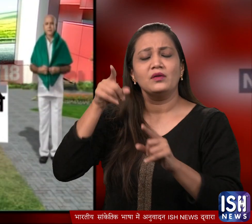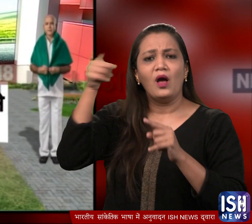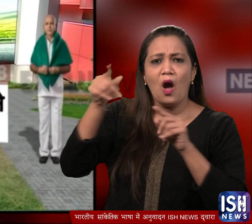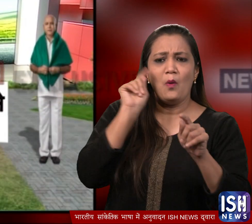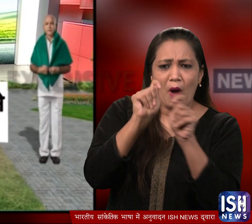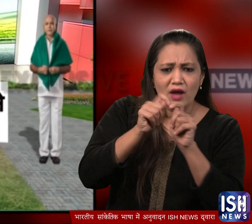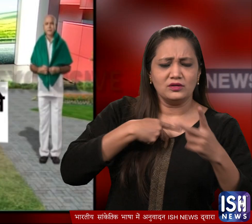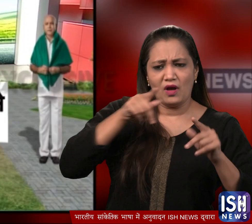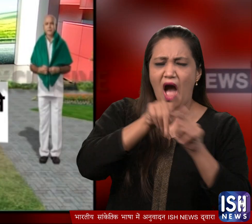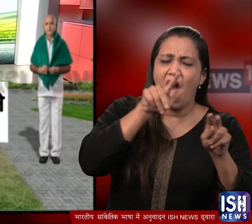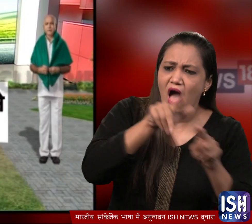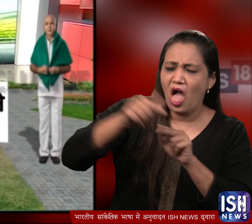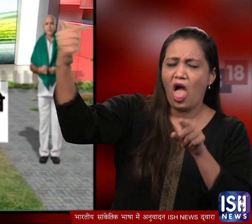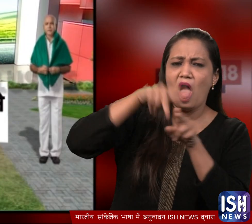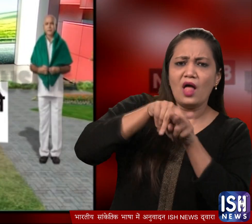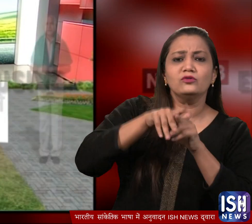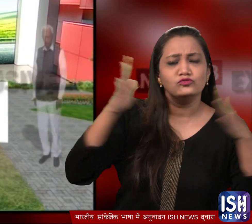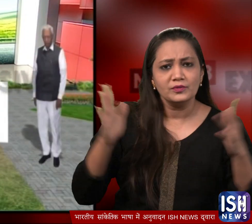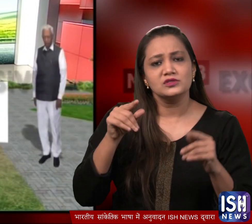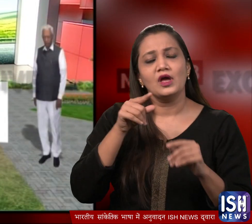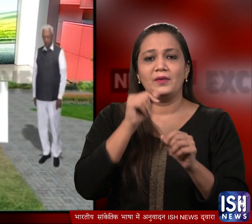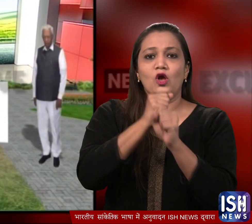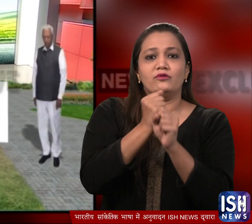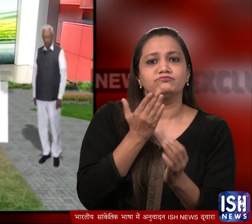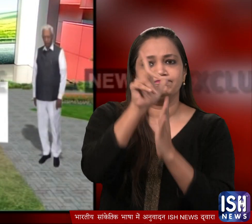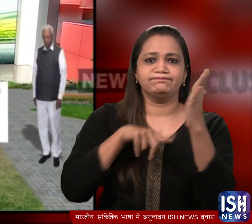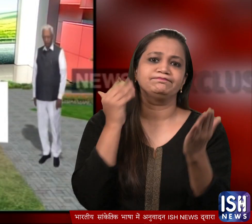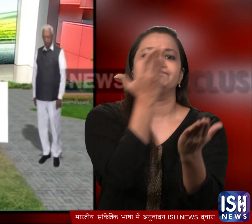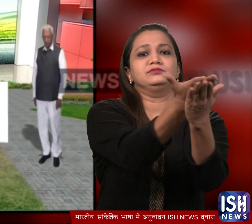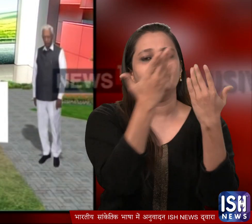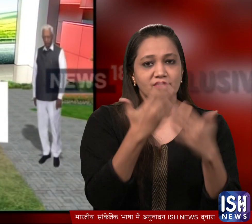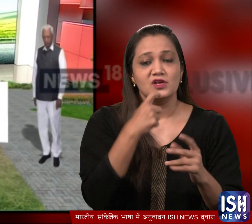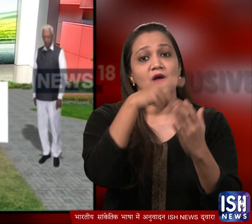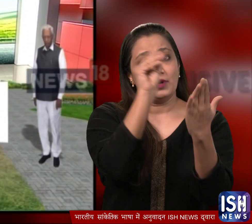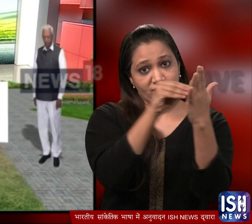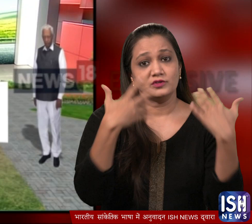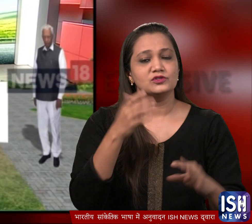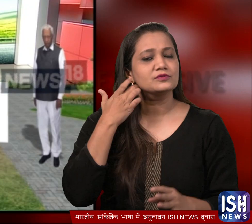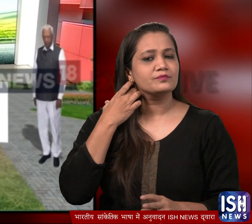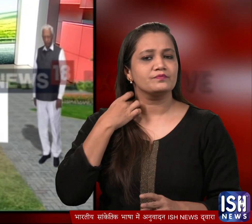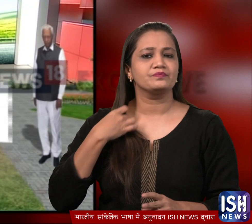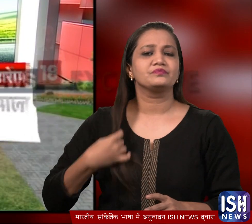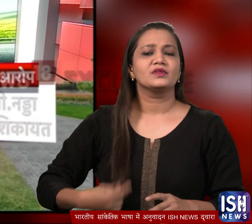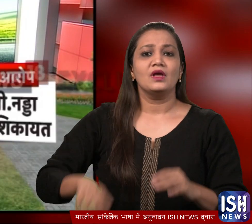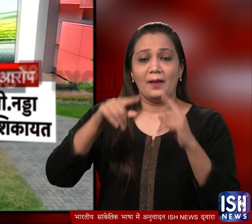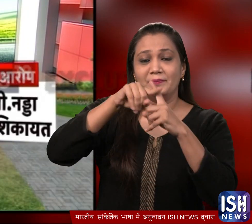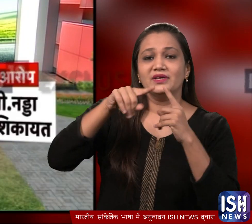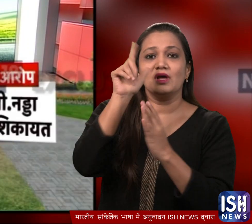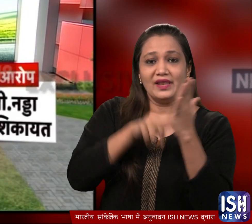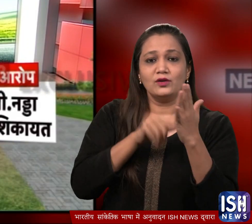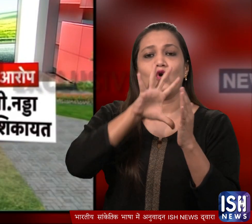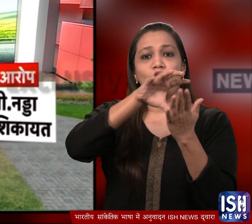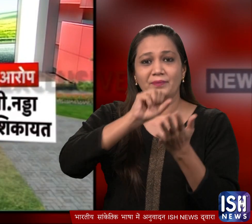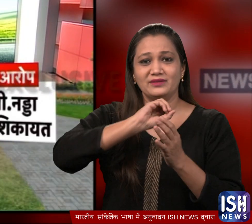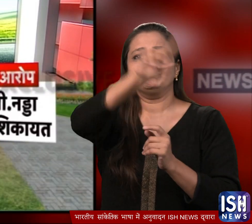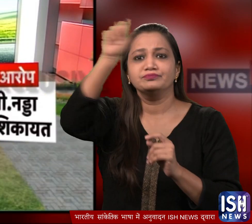कामकाज में दखल देने का आरोप लगाया और राज्यपाल वजुभाई वाला को एक खत लिखकर इसकी शिकायत भी की। साथ ही उन्होंने अपने इस खत की